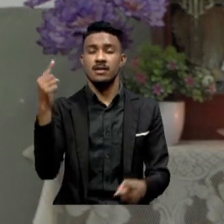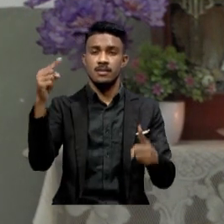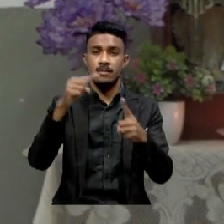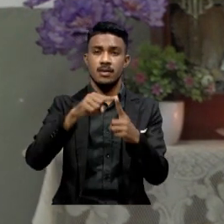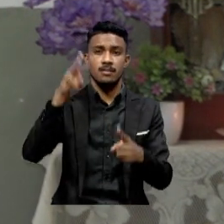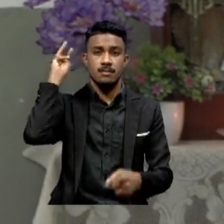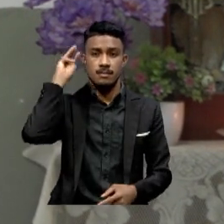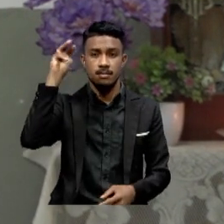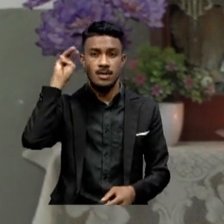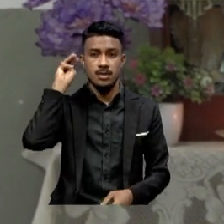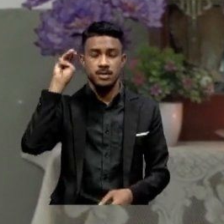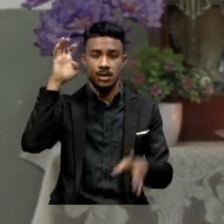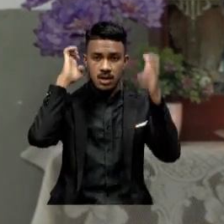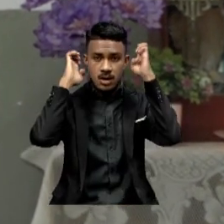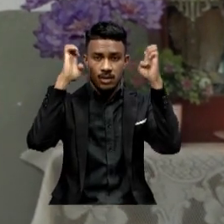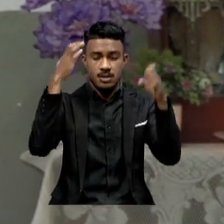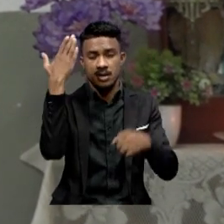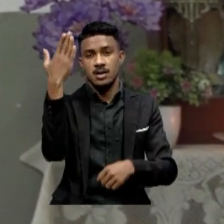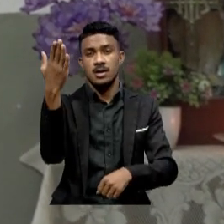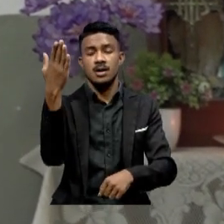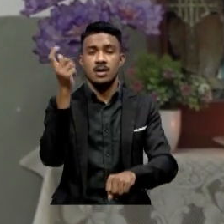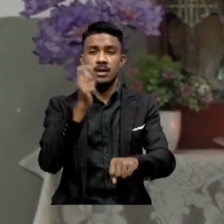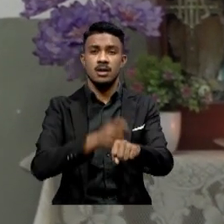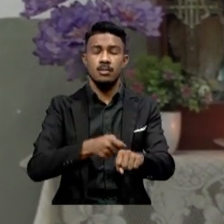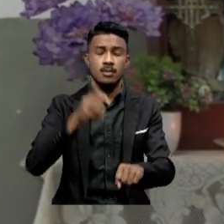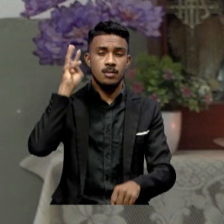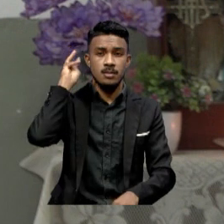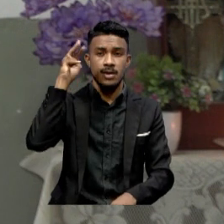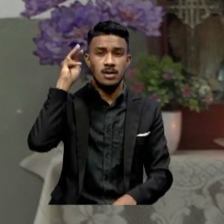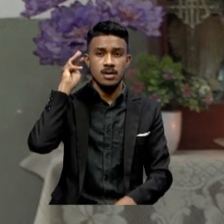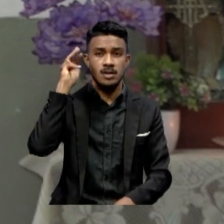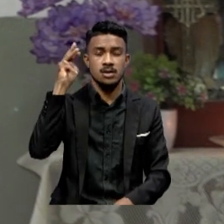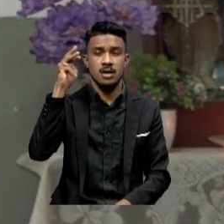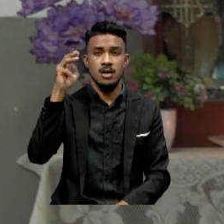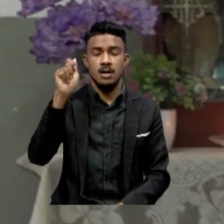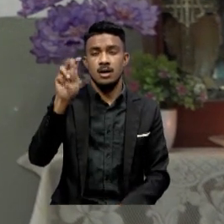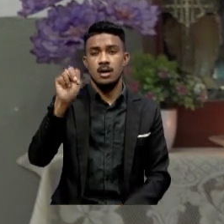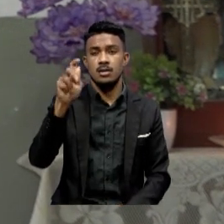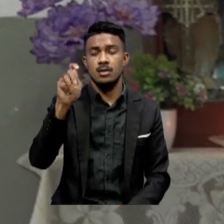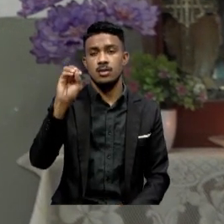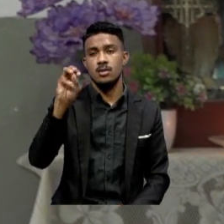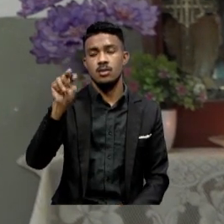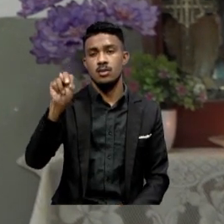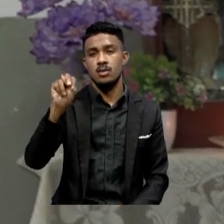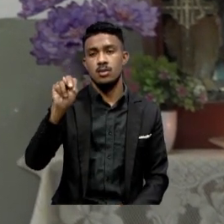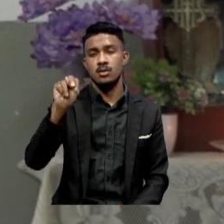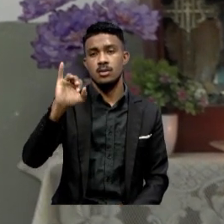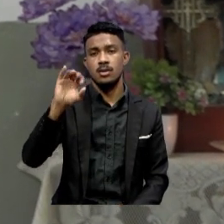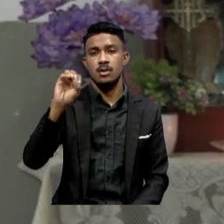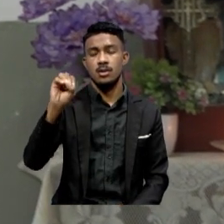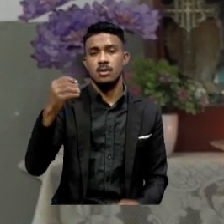da edukasaun ia momento ministro ketua Antoni se ia sebele